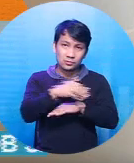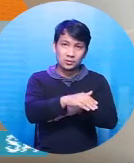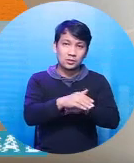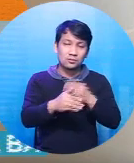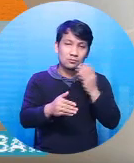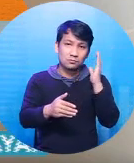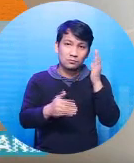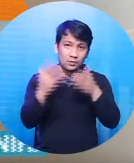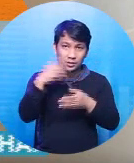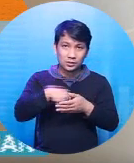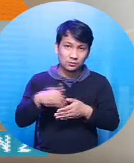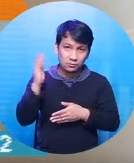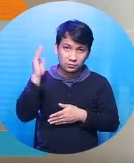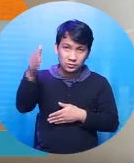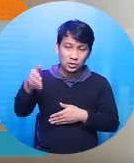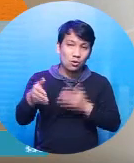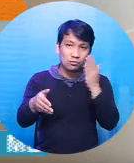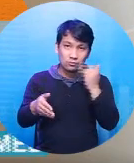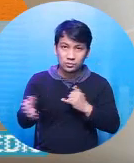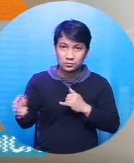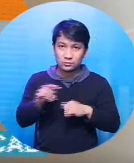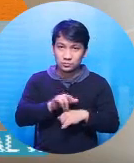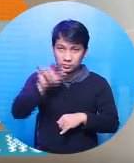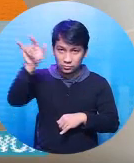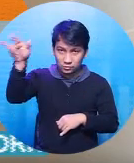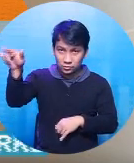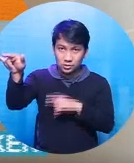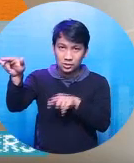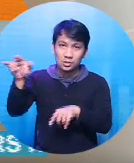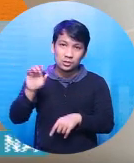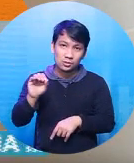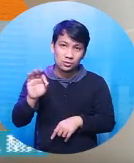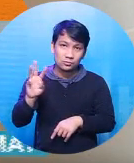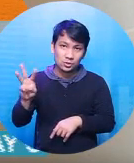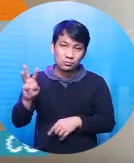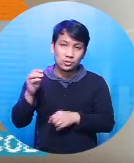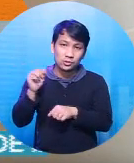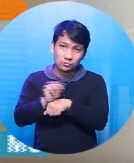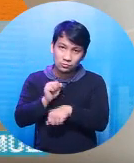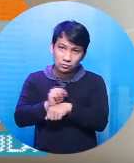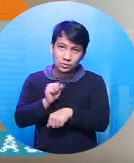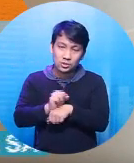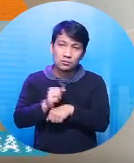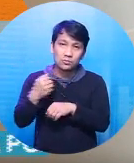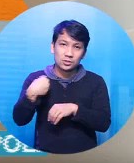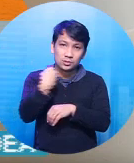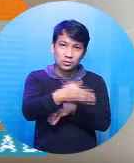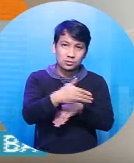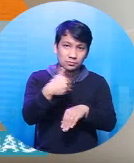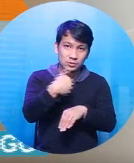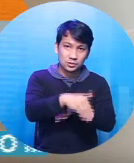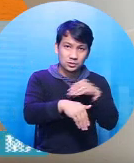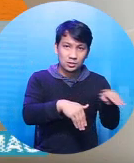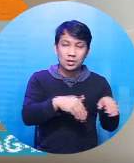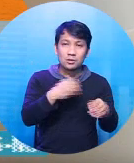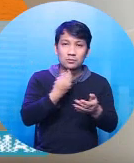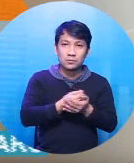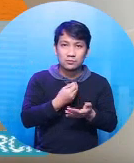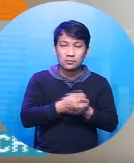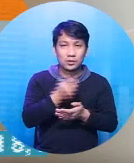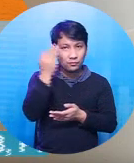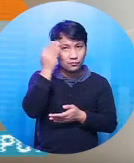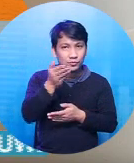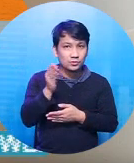bukas. Ginawa niya ito, yung pagpunta sa abroad bilang isang OFW para sa iyo at kapatid mo. Yun yun eh, di ba? Opo.